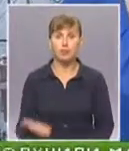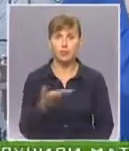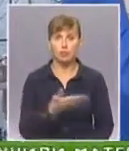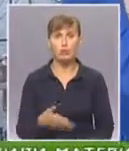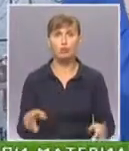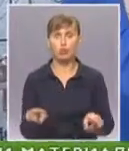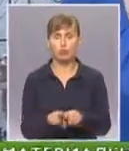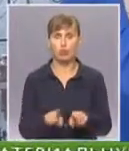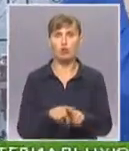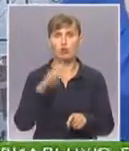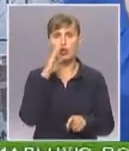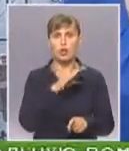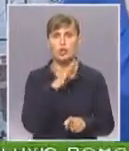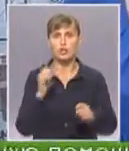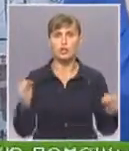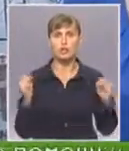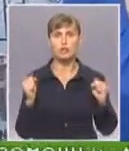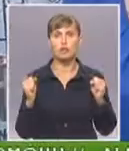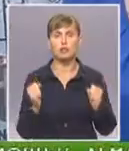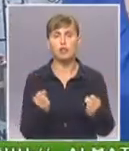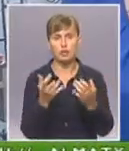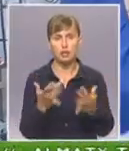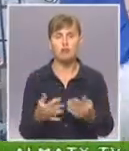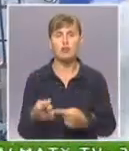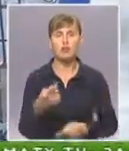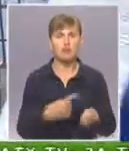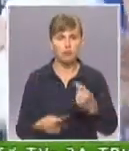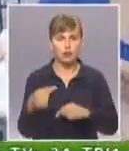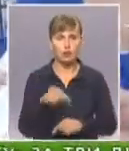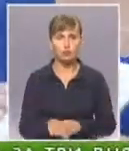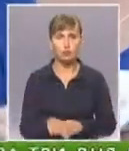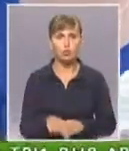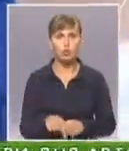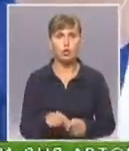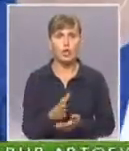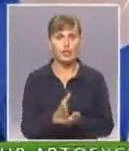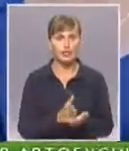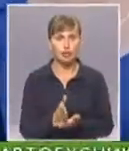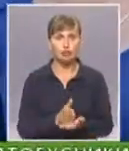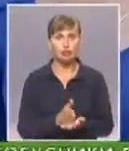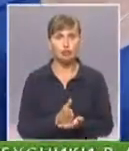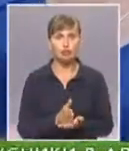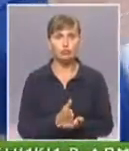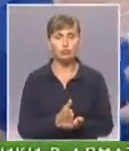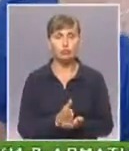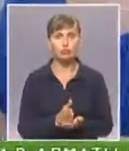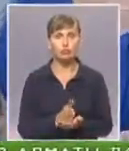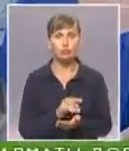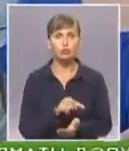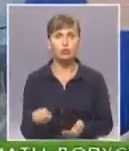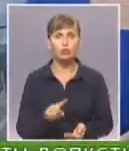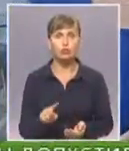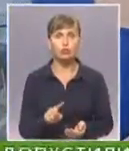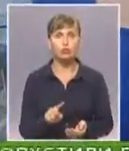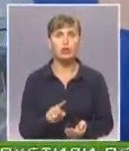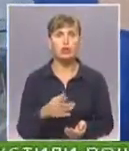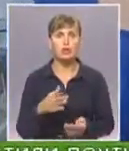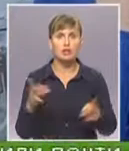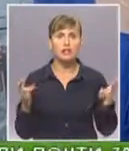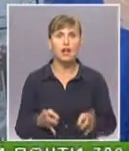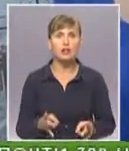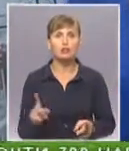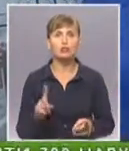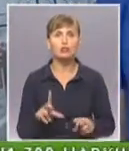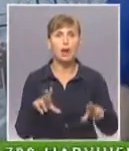тоже, родители спортсменов, требуем вернуть заслуженные гранты, просто то, что надо, то,